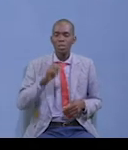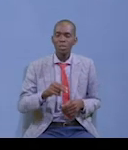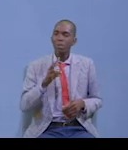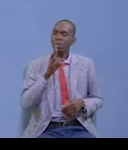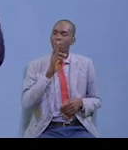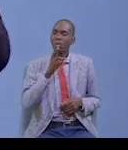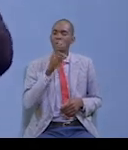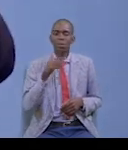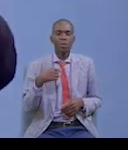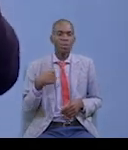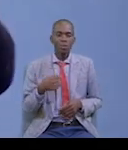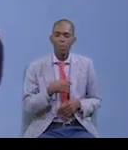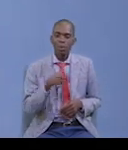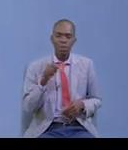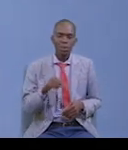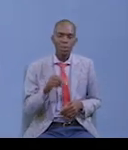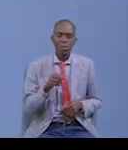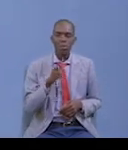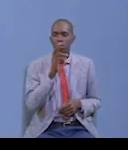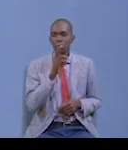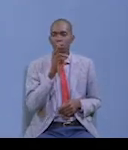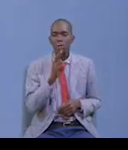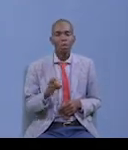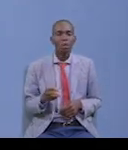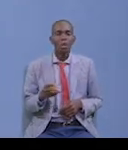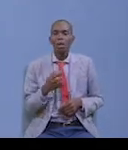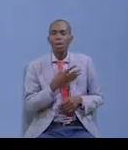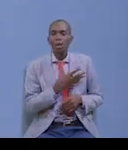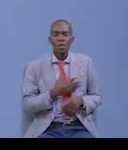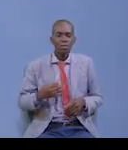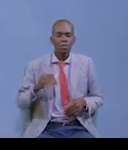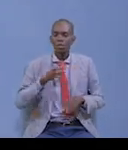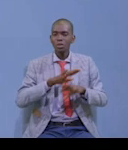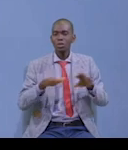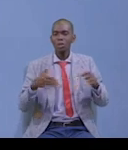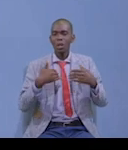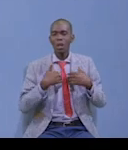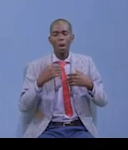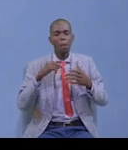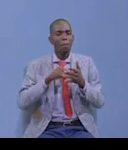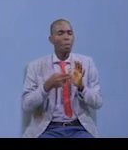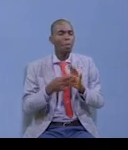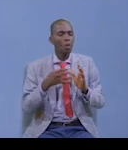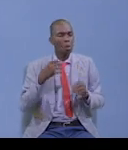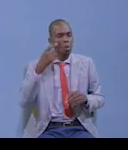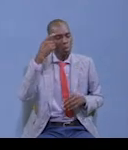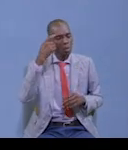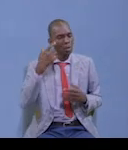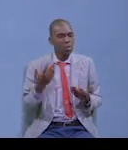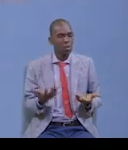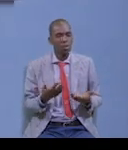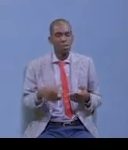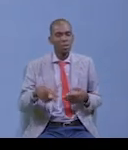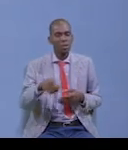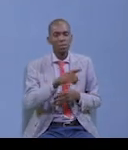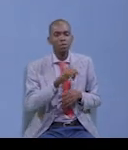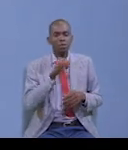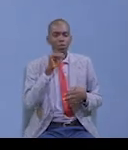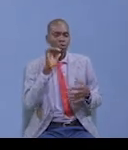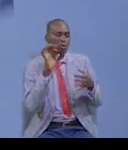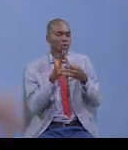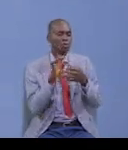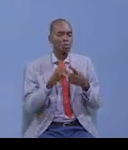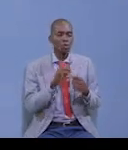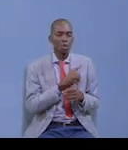వాటర్ నీళ్లు. ఇట్ ఈజ్ ఆ పర్పస్ ఆఫ్ మైండ్. వాటర్ నీళ్లు కావాలి మాకు. దే డిడ్ంట్ క్లీవ్ టు ది లార్డ్